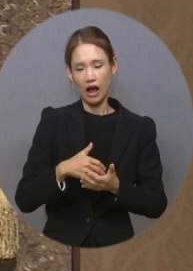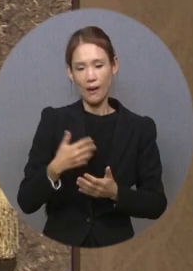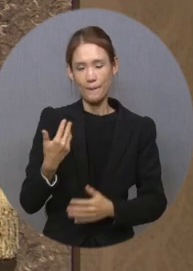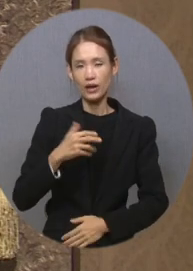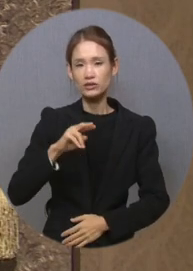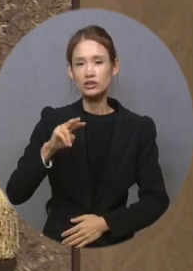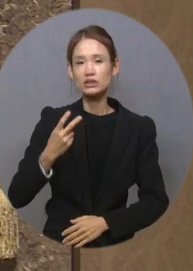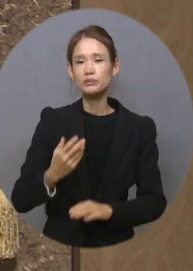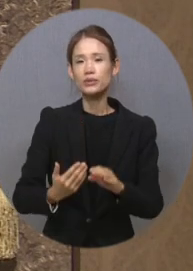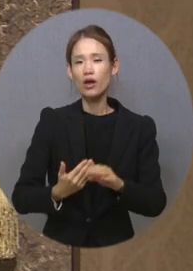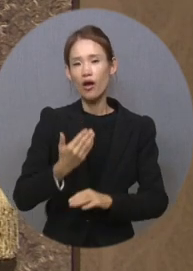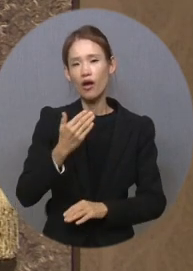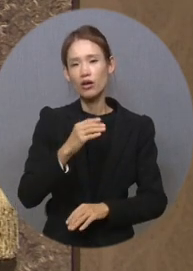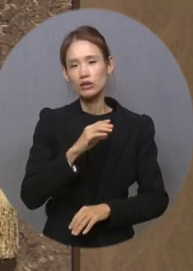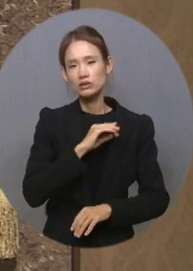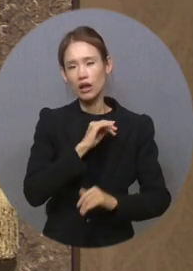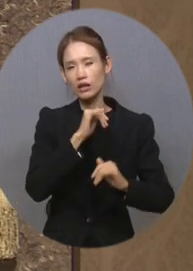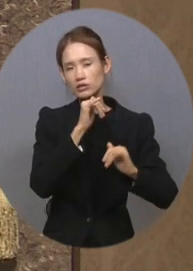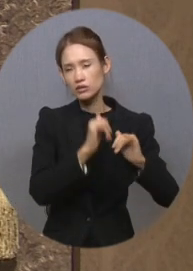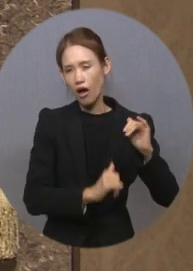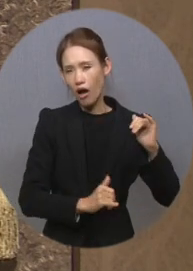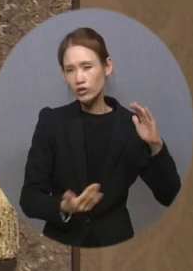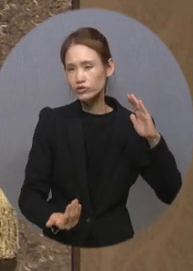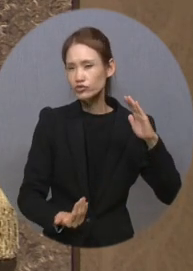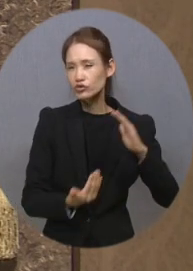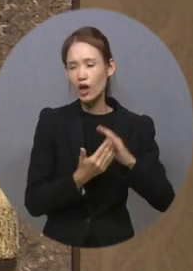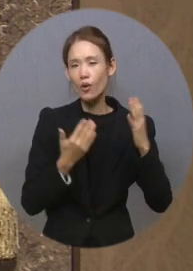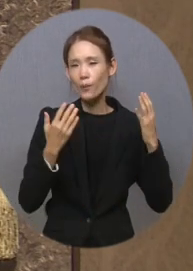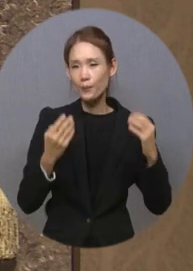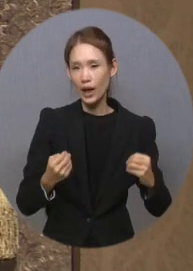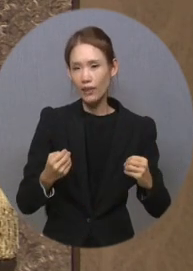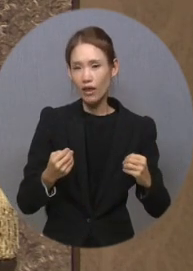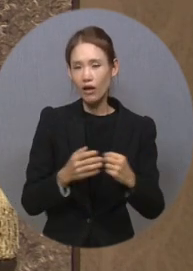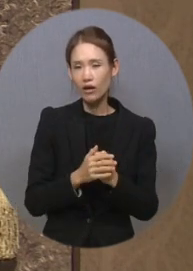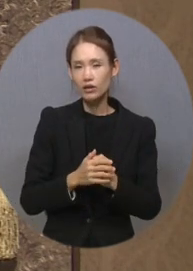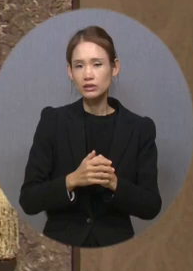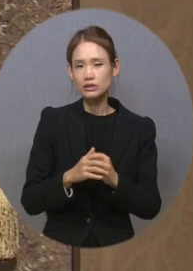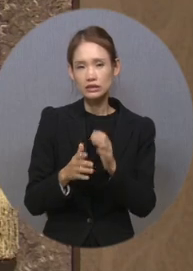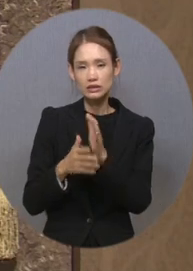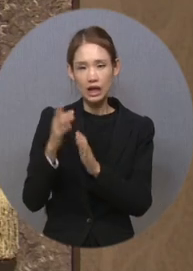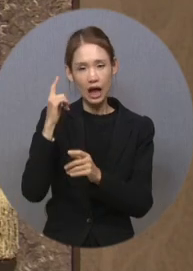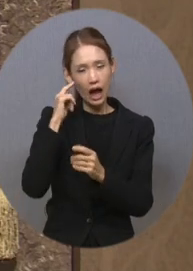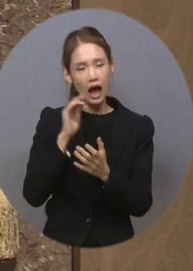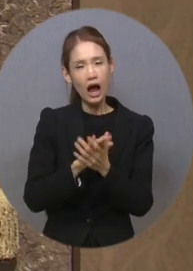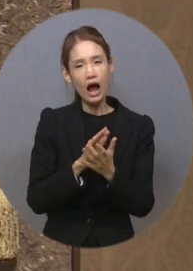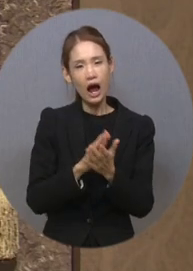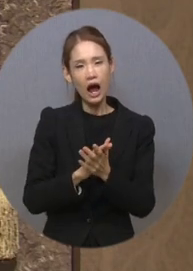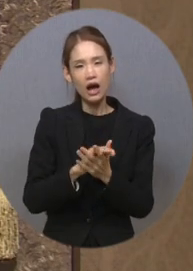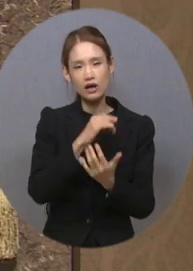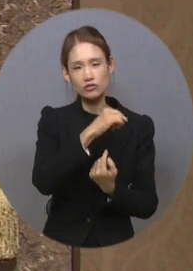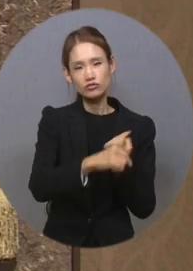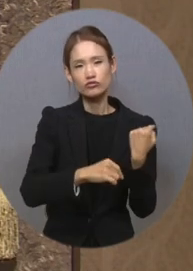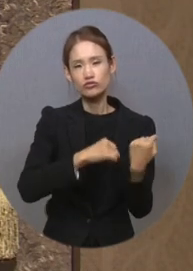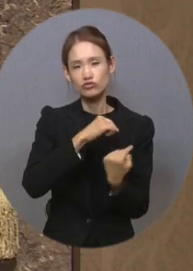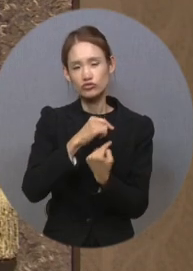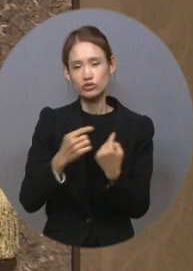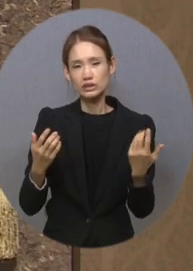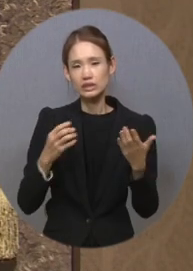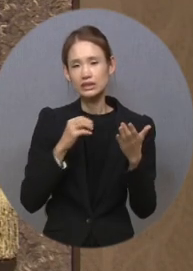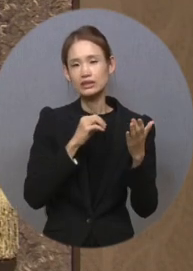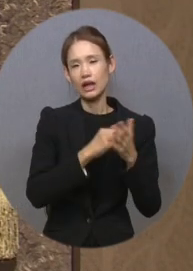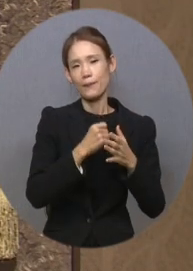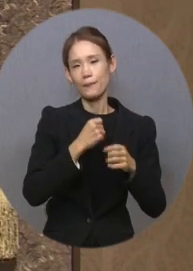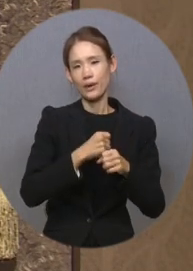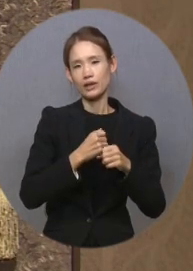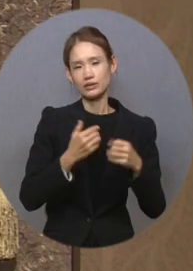넘게 역대 최고 많이 했습니다. 국가가 하는 것도 있고 시가 자체적으로 하는 걸 해서 우리 어르신들께 일자리 많이 드리자.